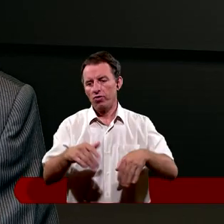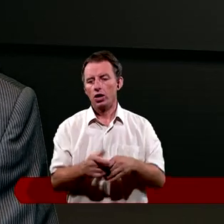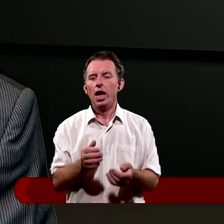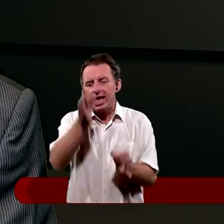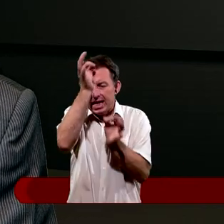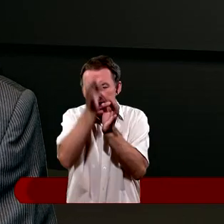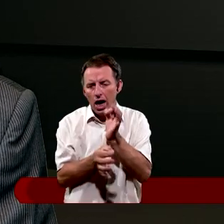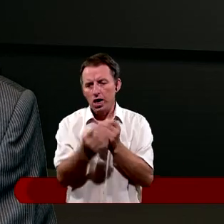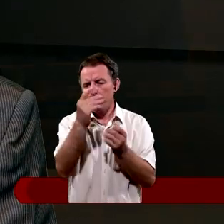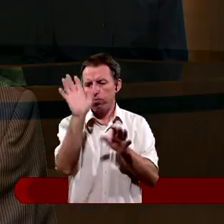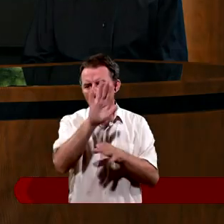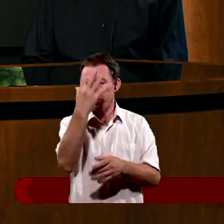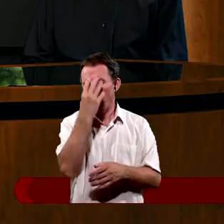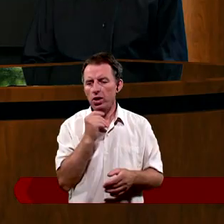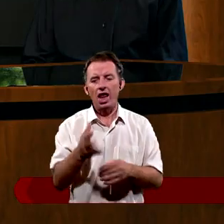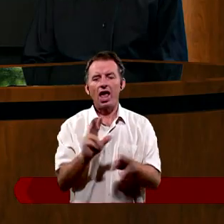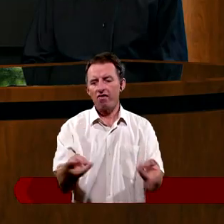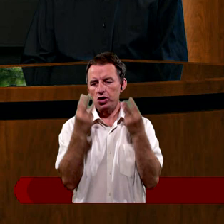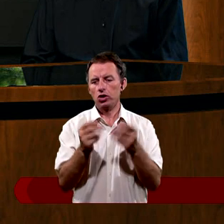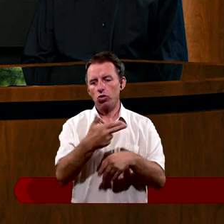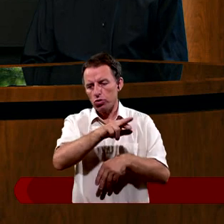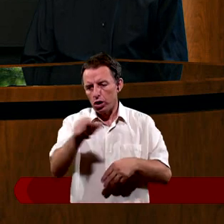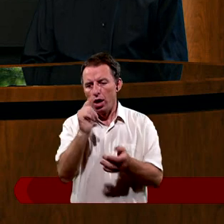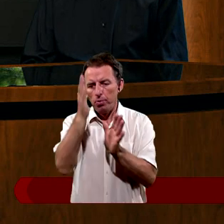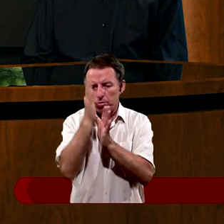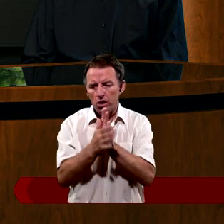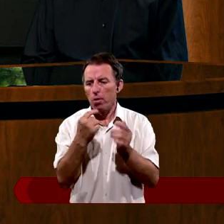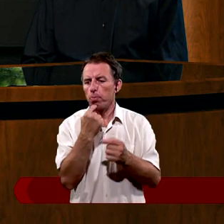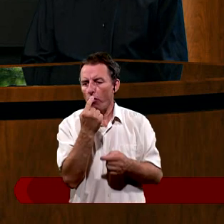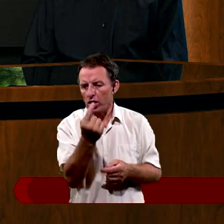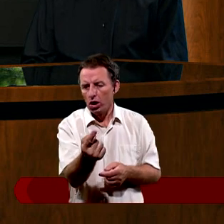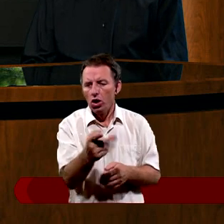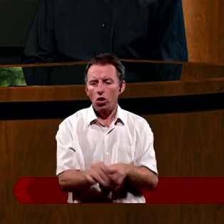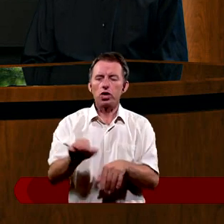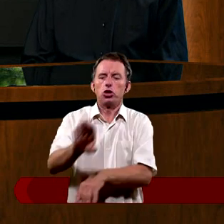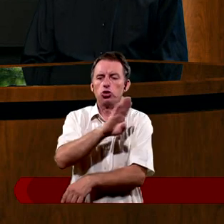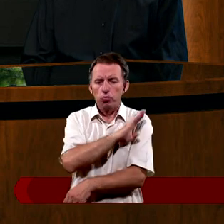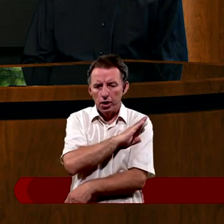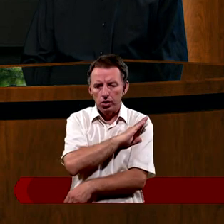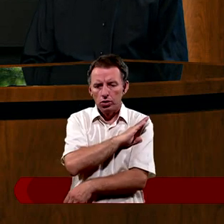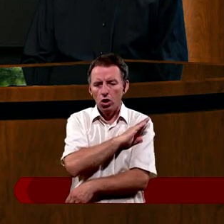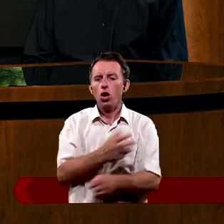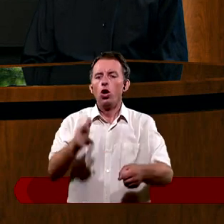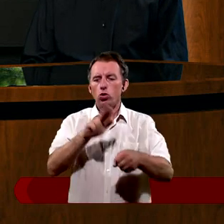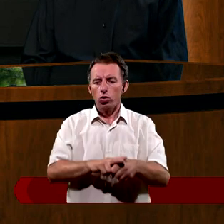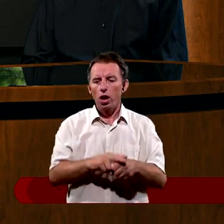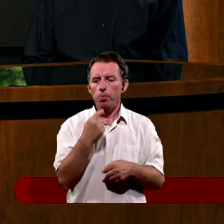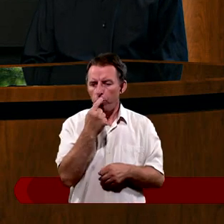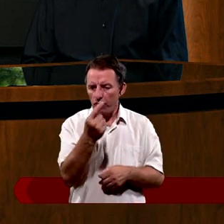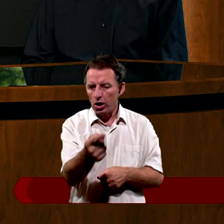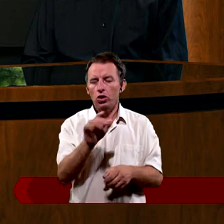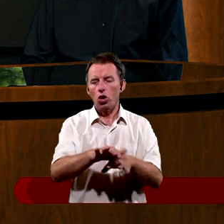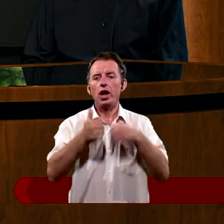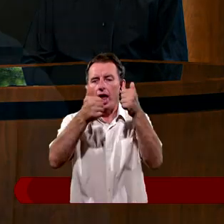idealny Boży obraz. No i najważniejszą rzeczą, co może bezpośrednio tu nie jest powiedziane, ale jest śmierć, która Bóg powiedział o tym, że